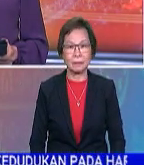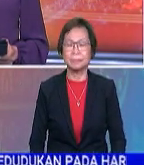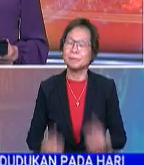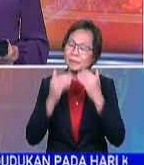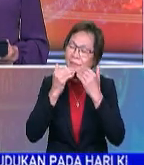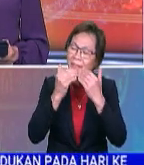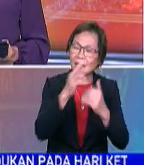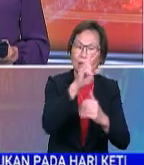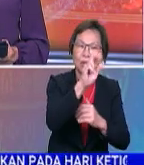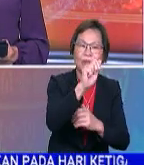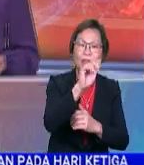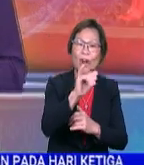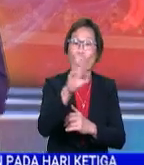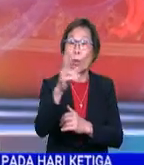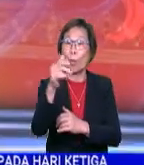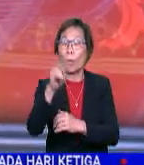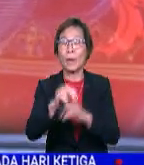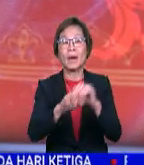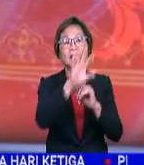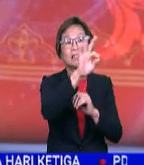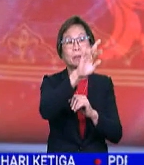Terima kasih, Redwin. Seramai